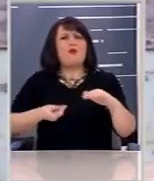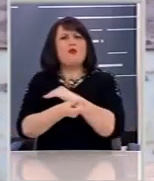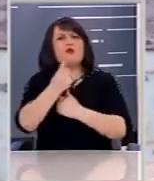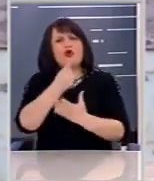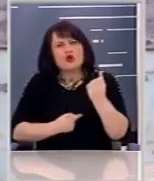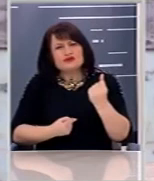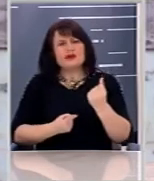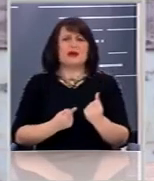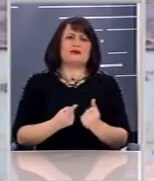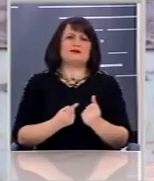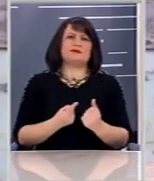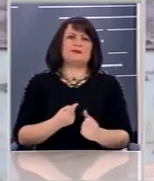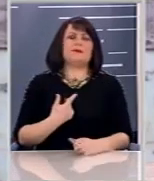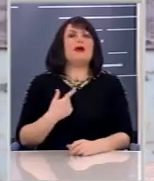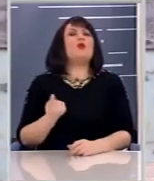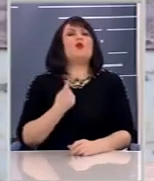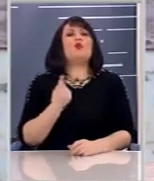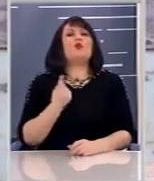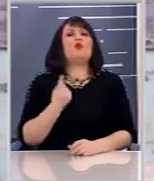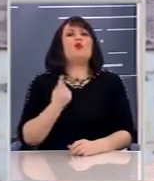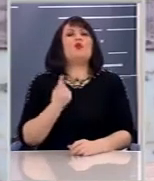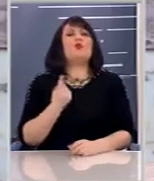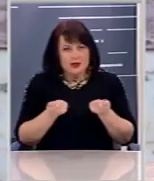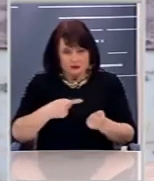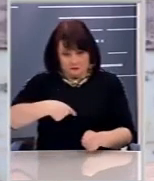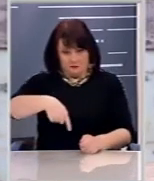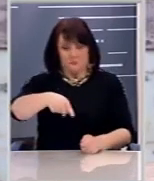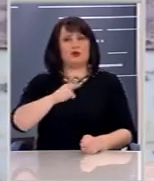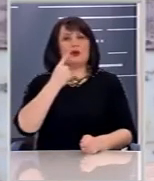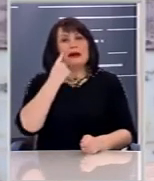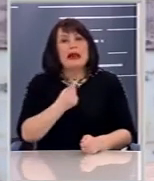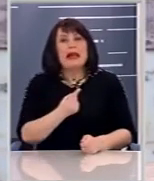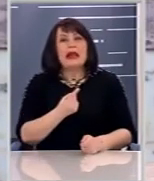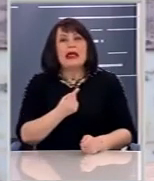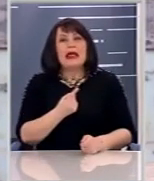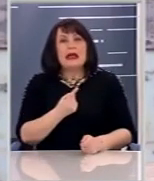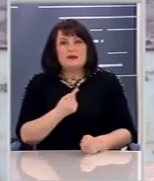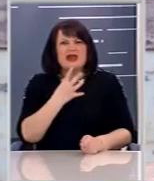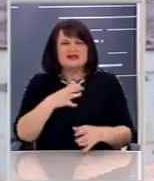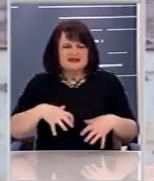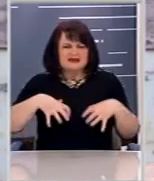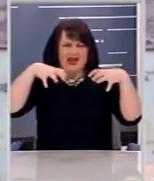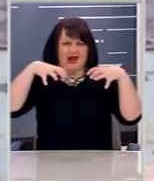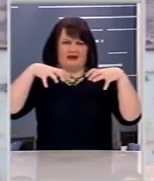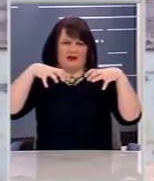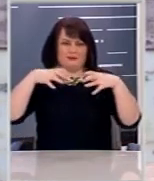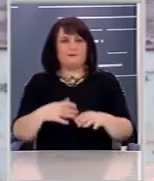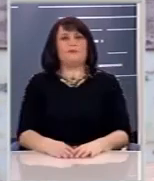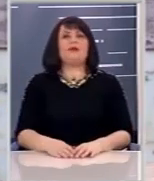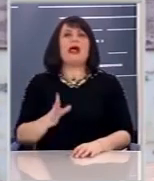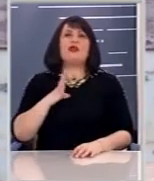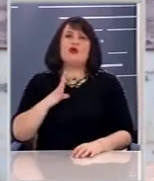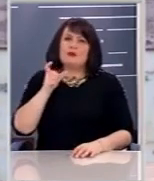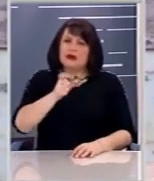προσφυγιάς. Συνηθίζουμε λοιπόν αυτή την εποχή να τη λέμε εποχή των τεράτων. Οι λαοί